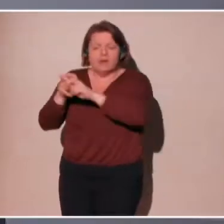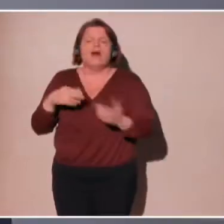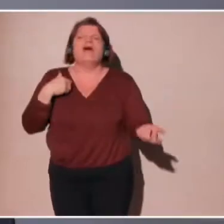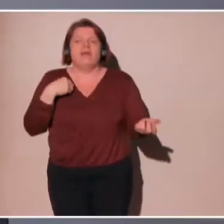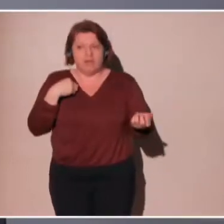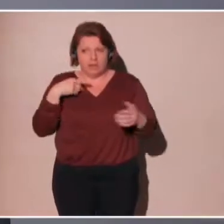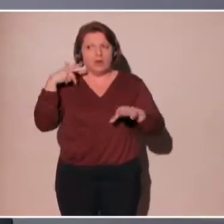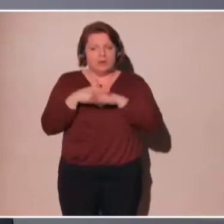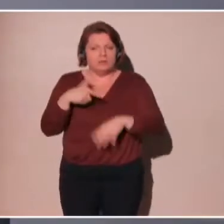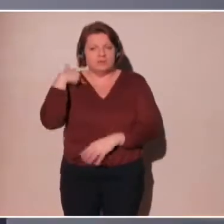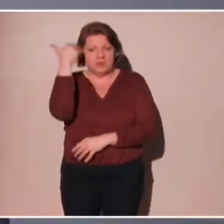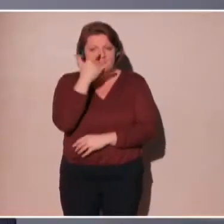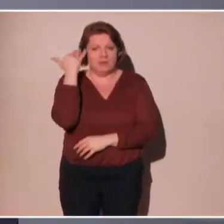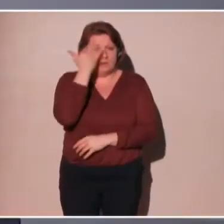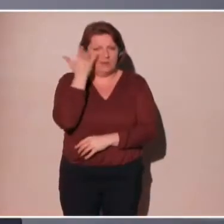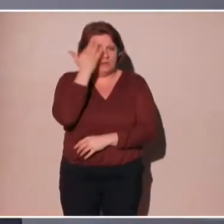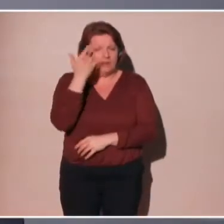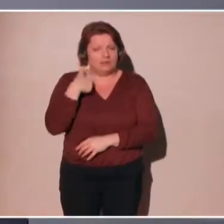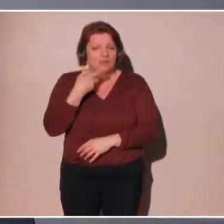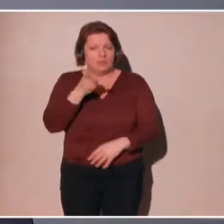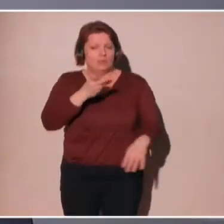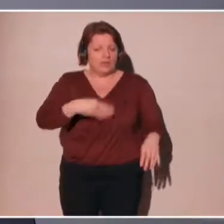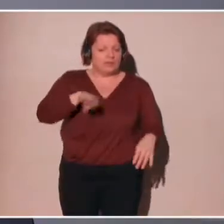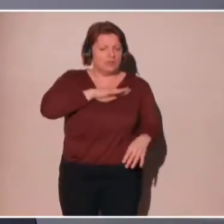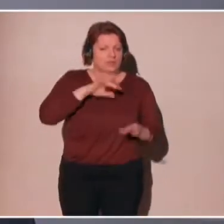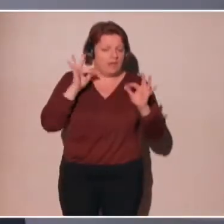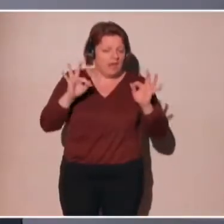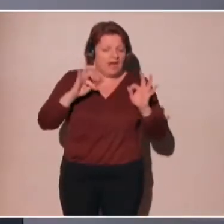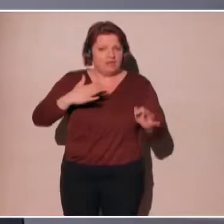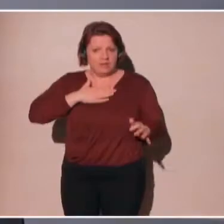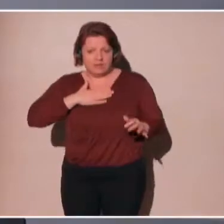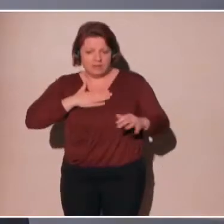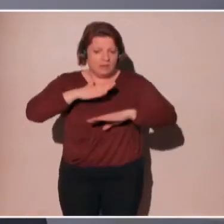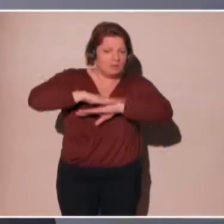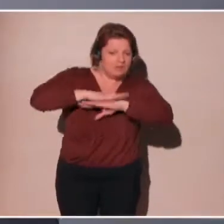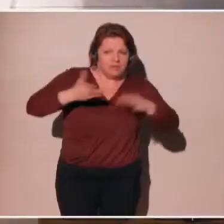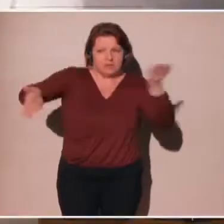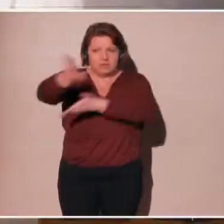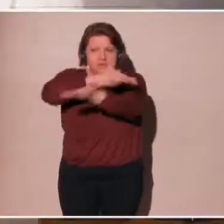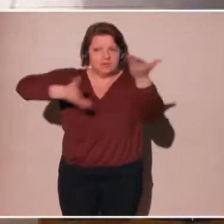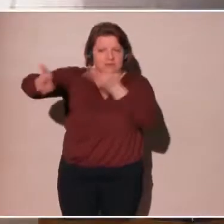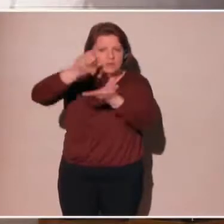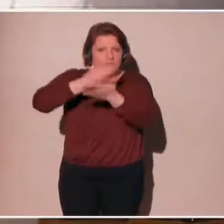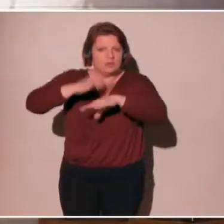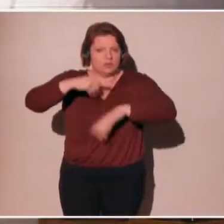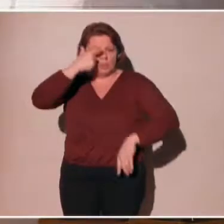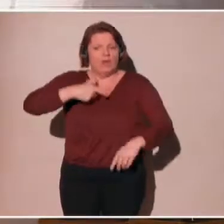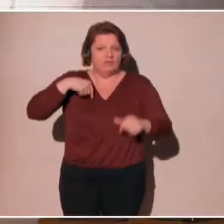que je vais commencer à m'inquiéter un peu plus et à être plus responsable vis-à-vis de moi-même, mon rapport avec ces plateformes qui échangent.